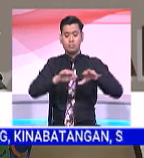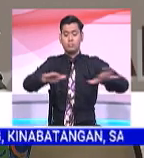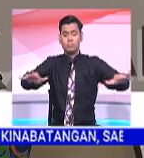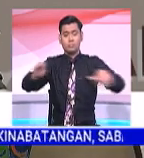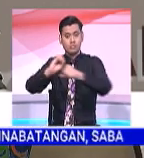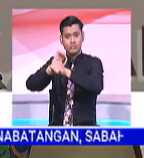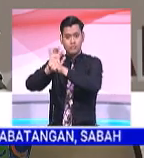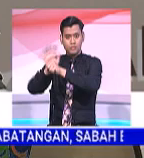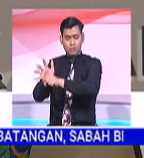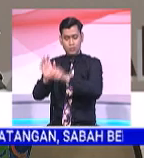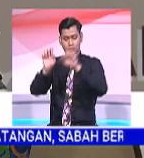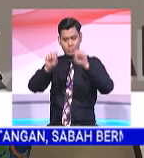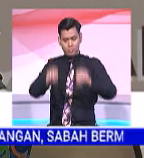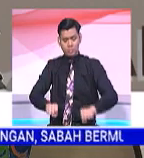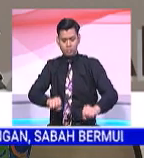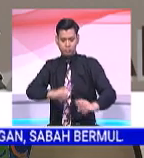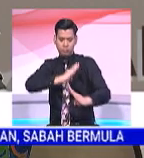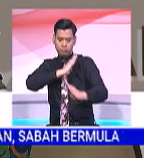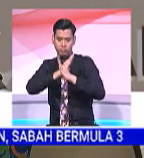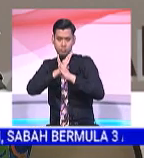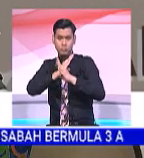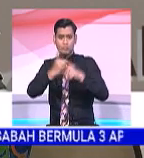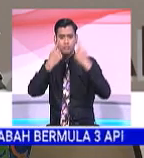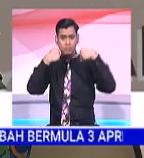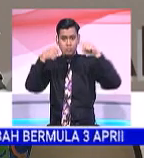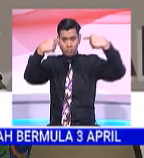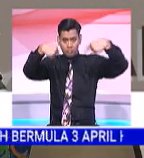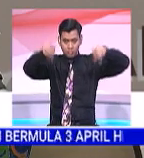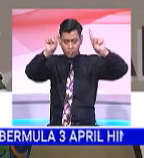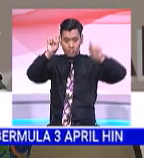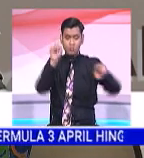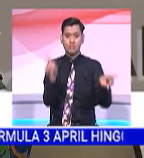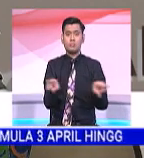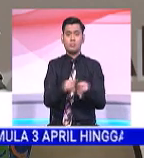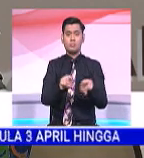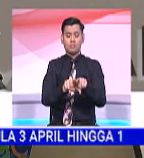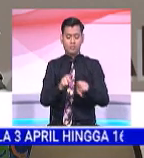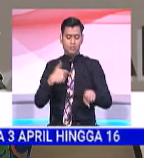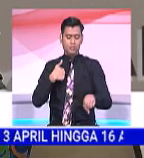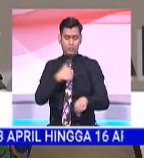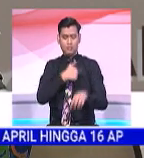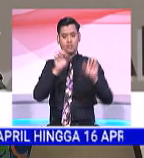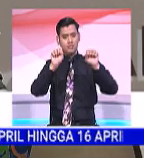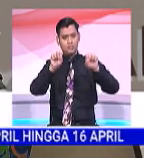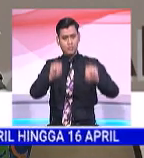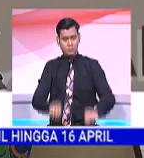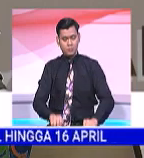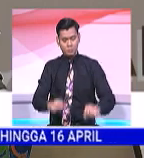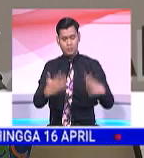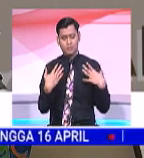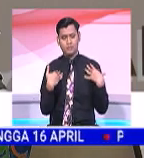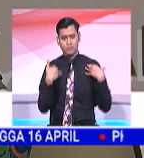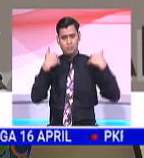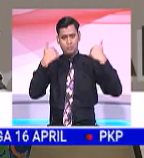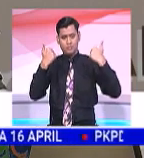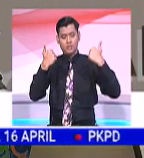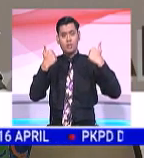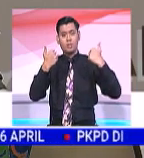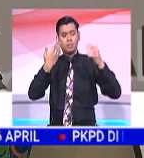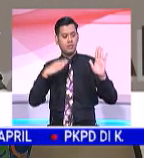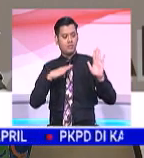506,069 individu telah menerima dos pertama. Ini menjadikan jumlah keseluruhan pemberian dos pertama dan kedua